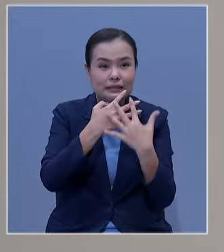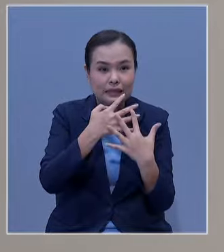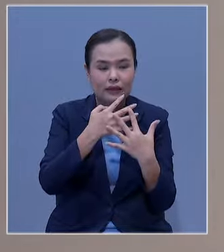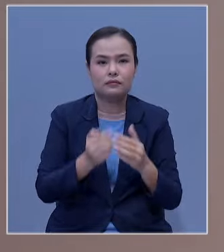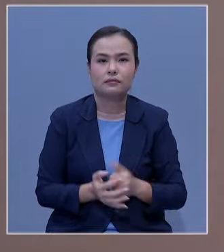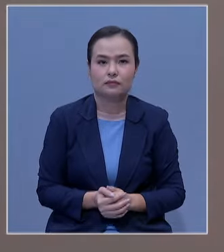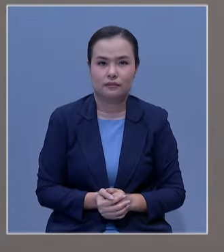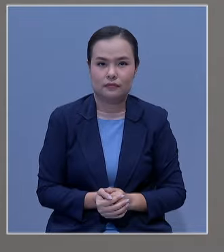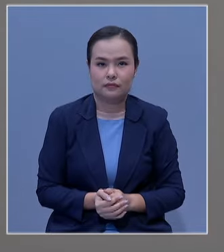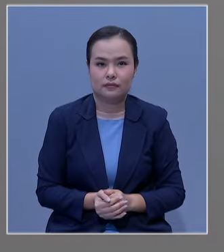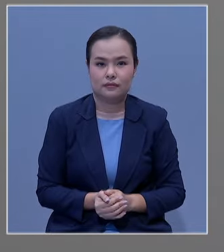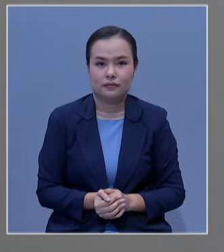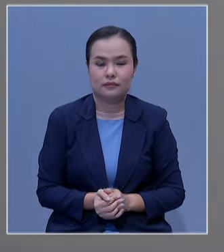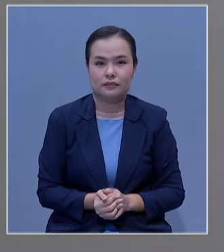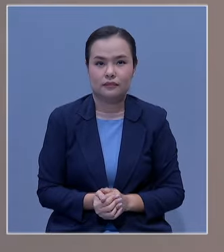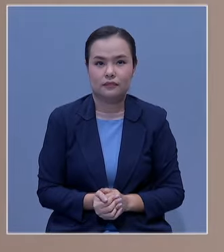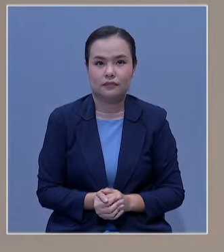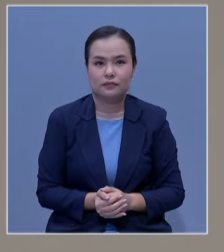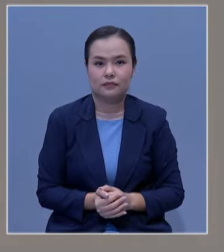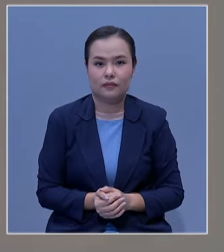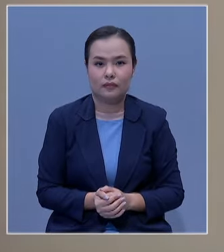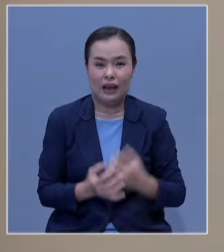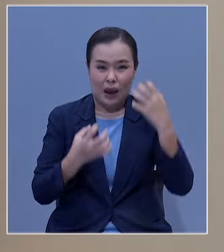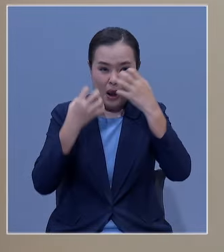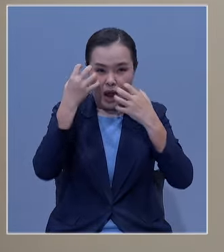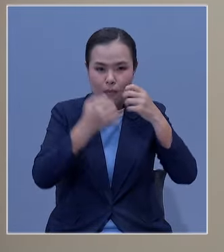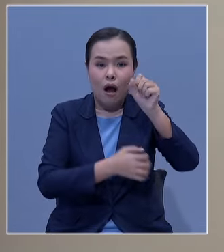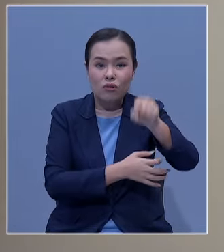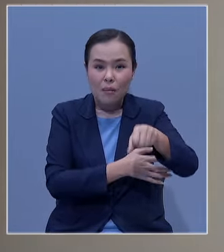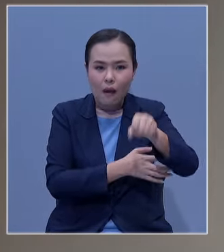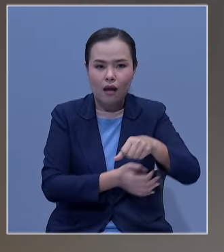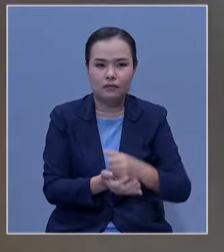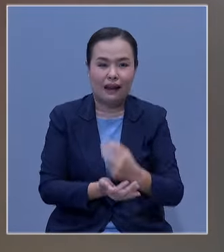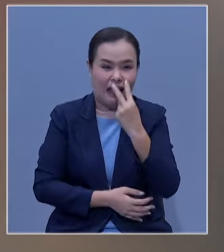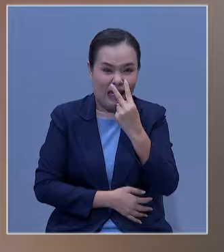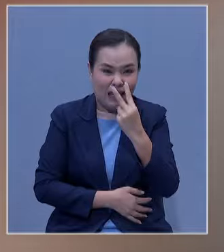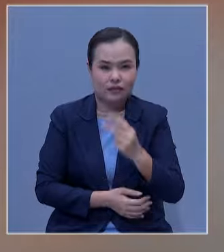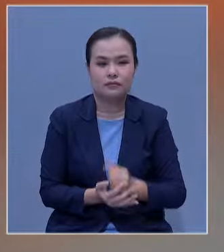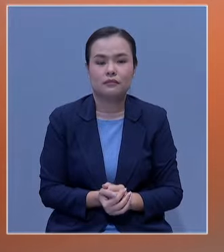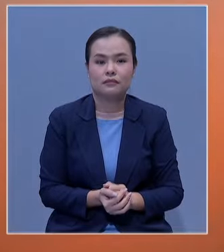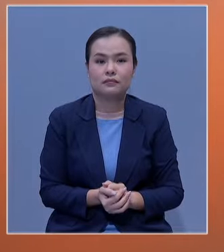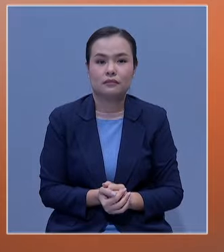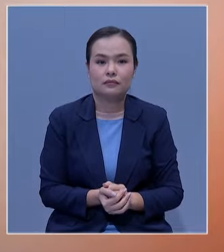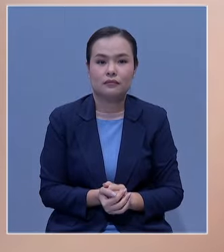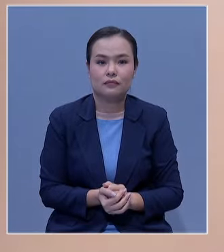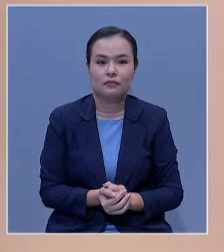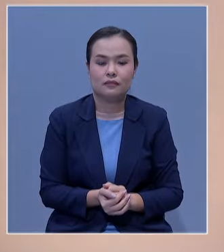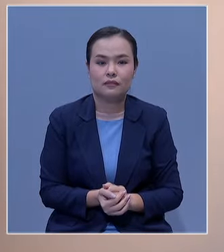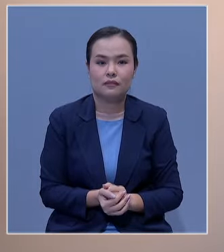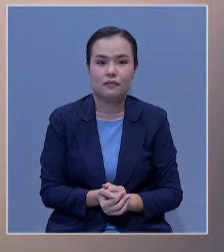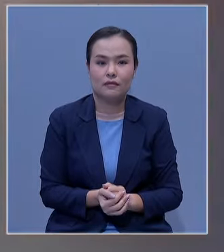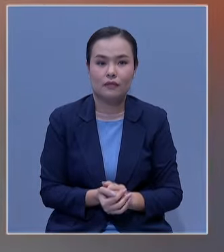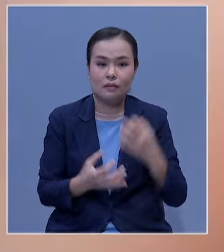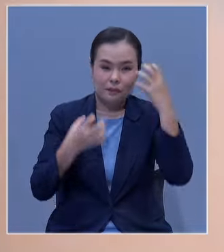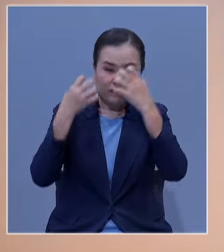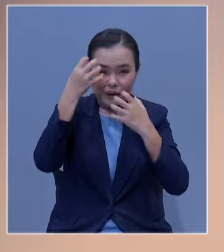าฟังเสียงหน่อยนะครับ เมาวะเนี่ย เมาไม่เหลือหรอกไม่เห็นเลยอ่ะ ใช่เห็น เมา